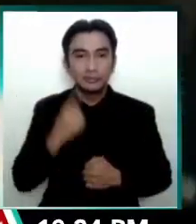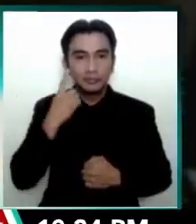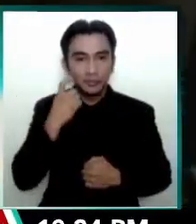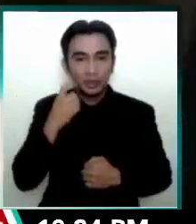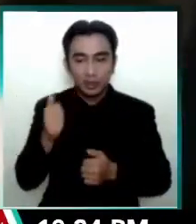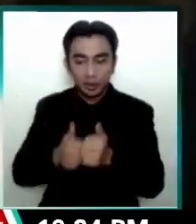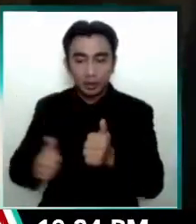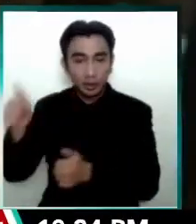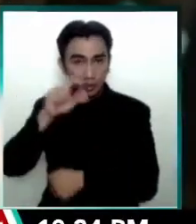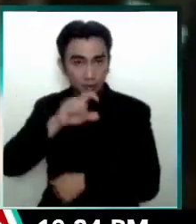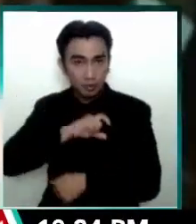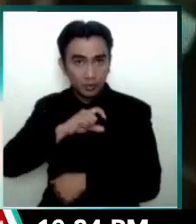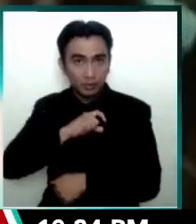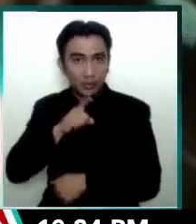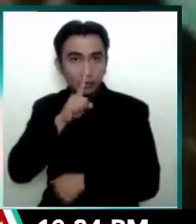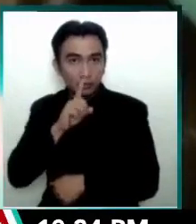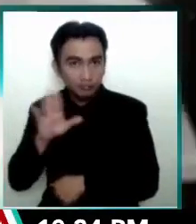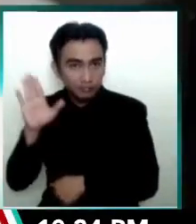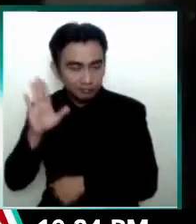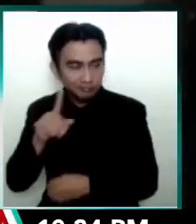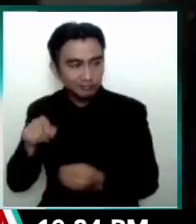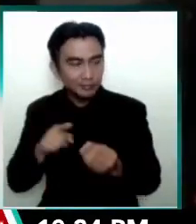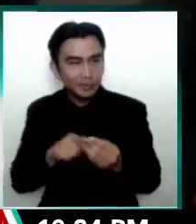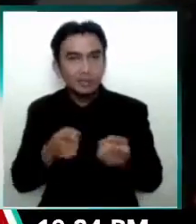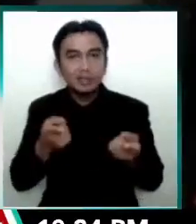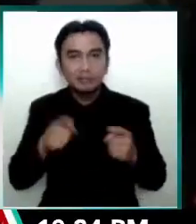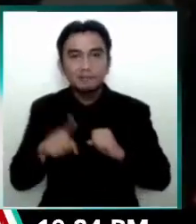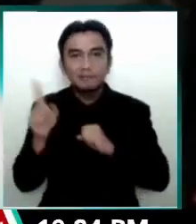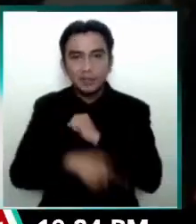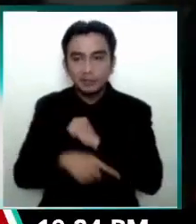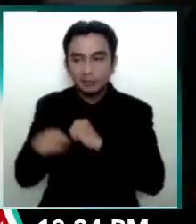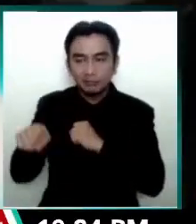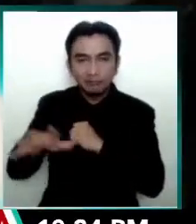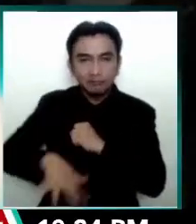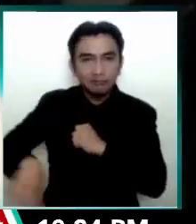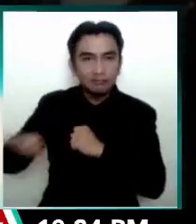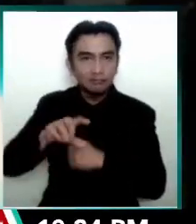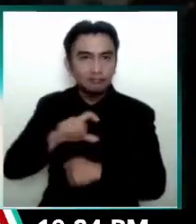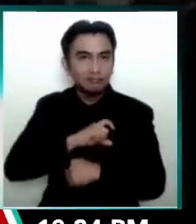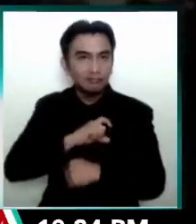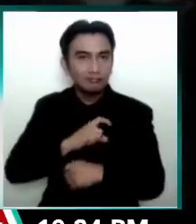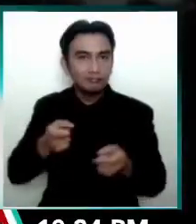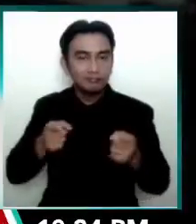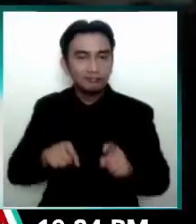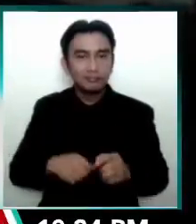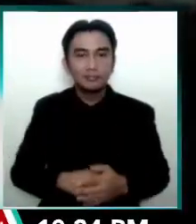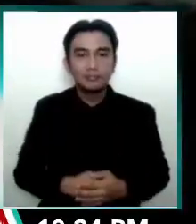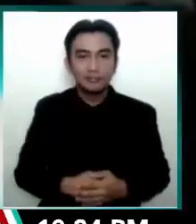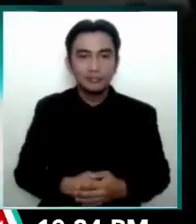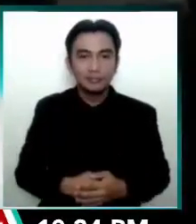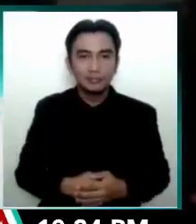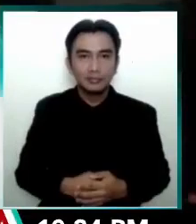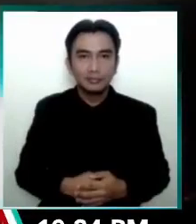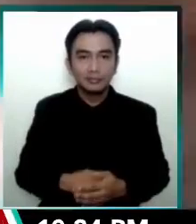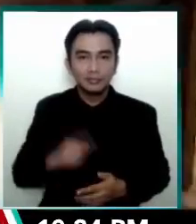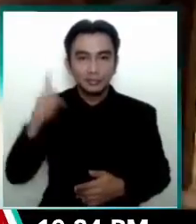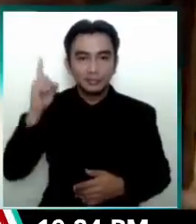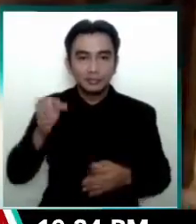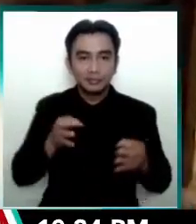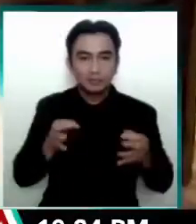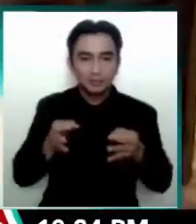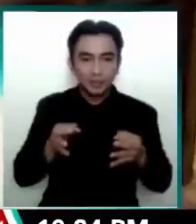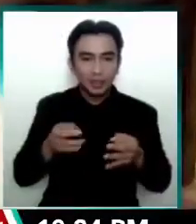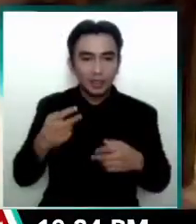niya ang hinihinging hustisya ng pamilya. Wala tayong itatawag dyan when it comes to the conduct of investigation.